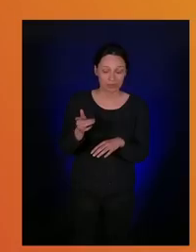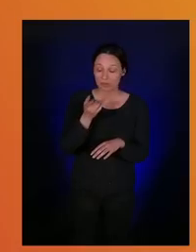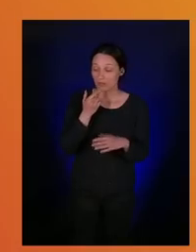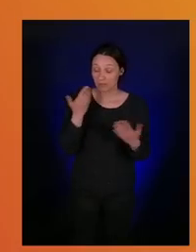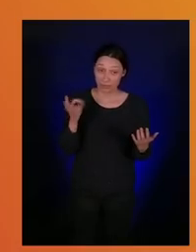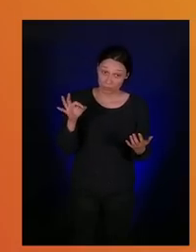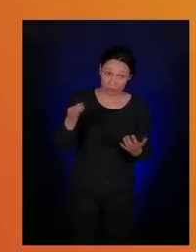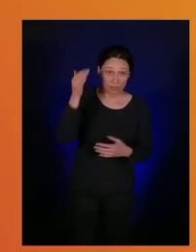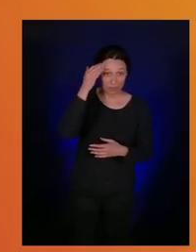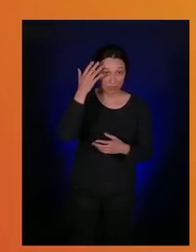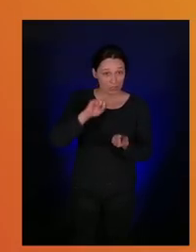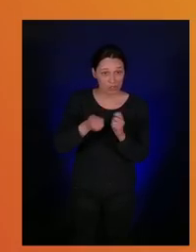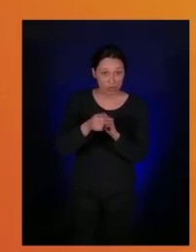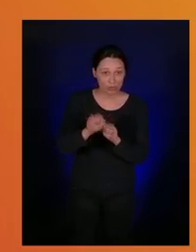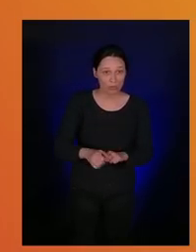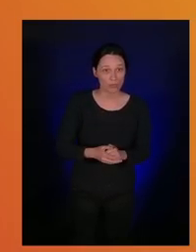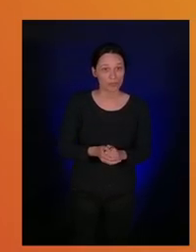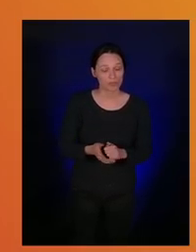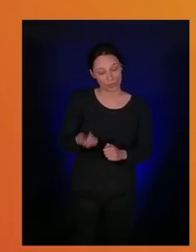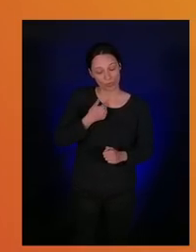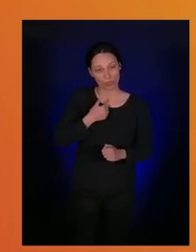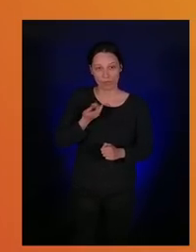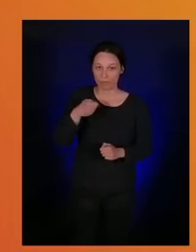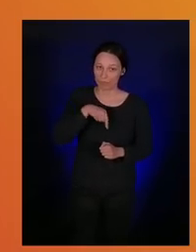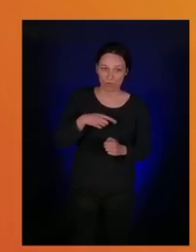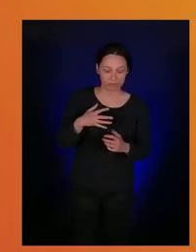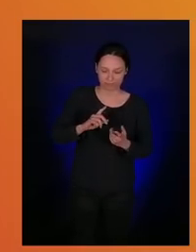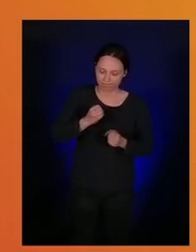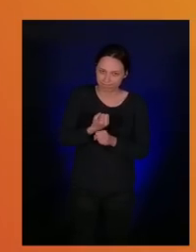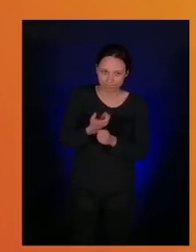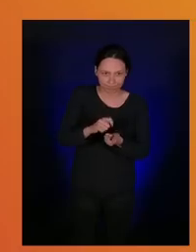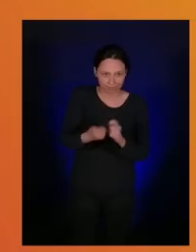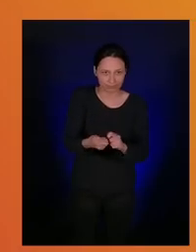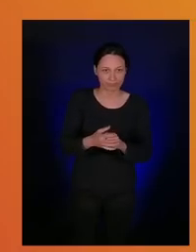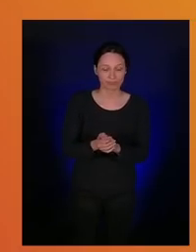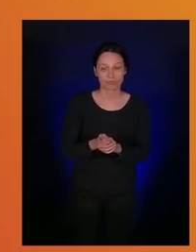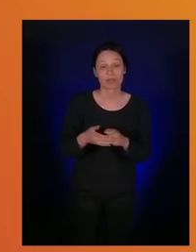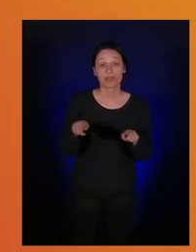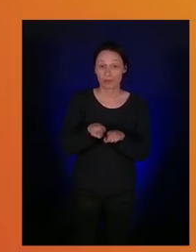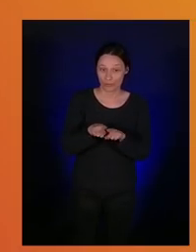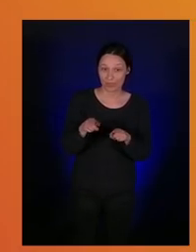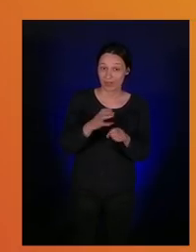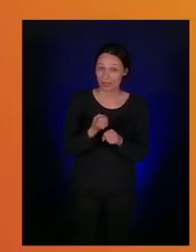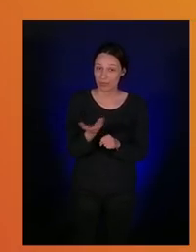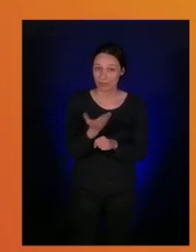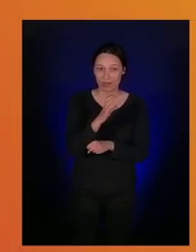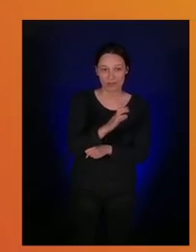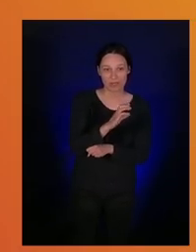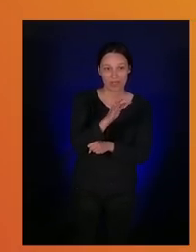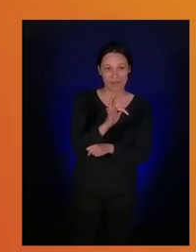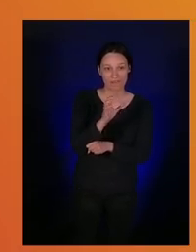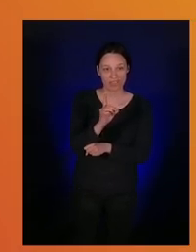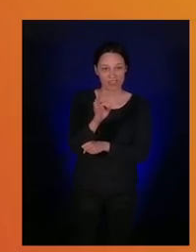changer. C'est à nous de faire le travail. On a par la même occasion fait disparaître FO et la CFDT.